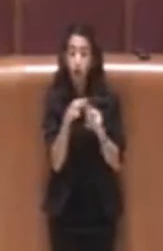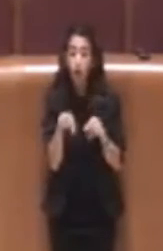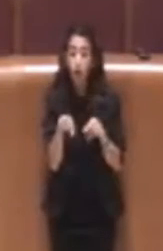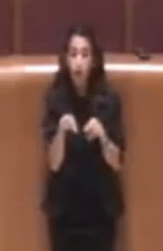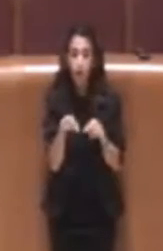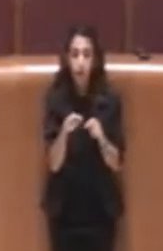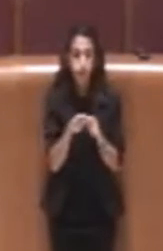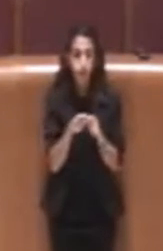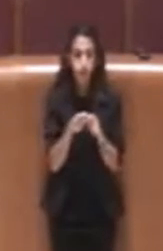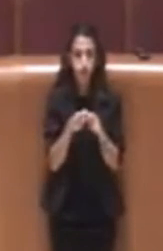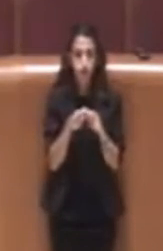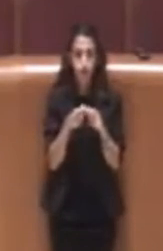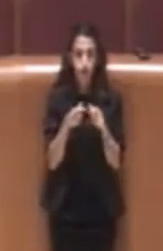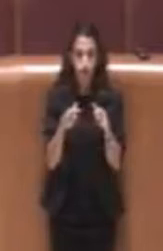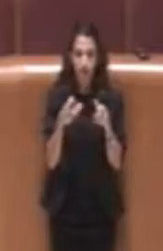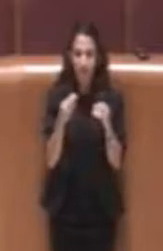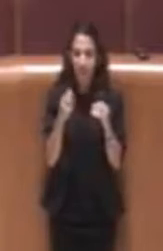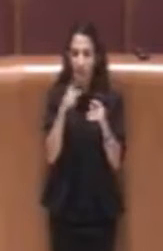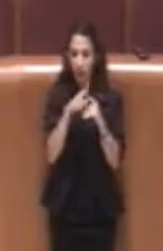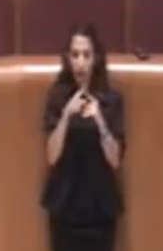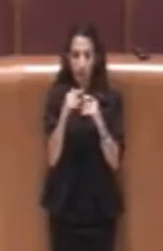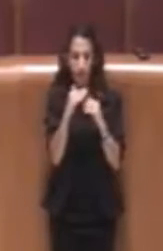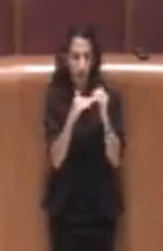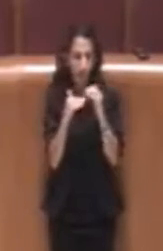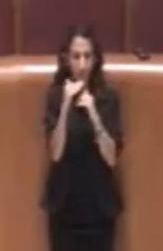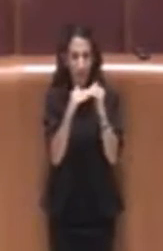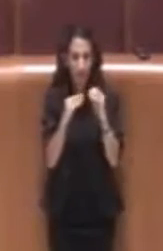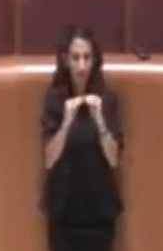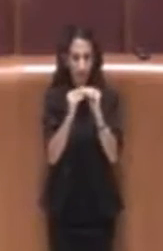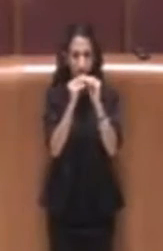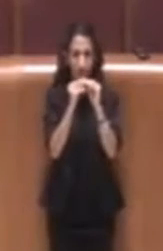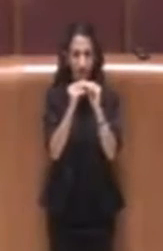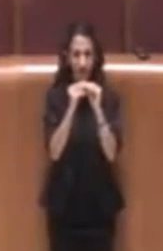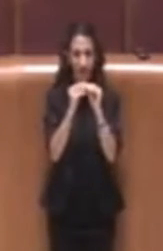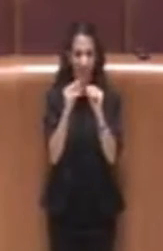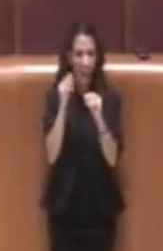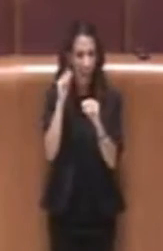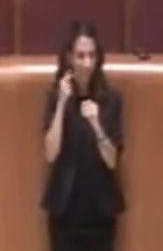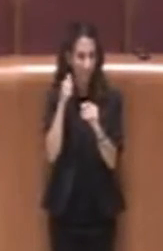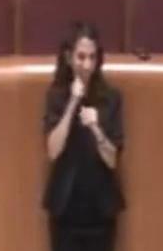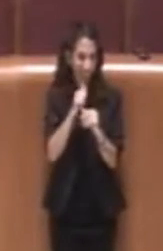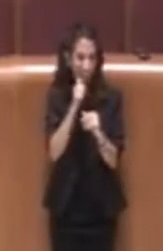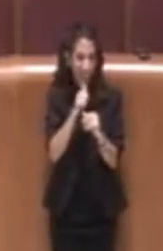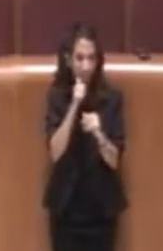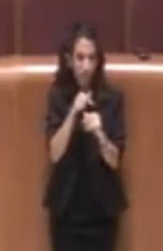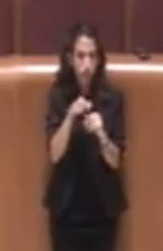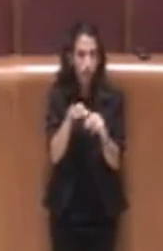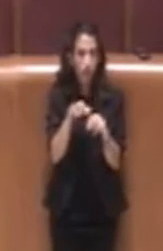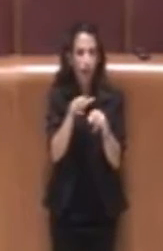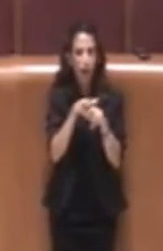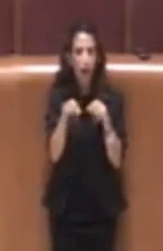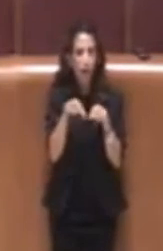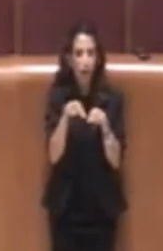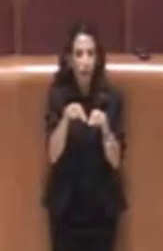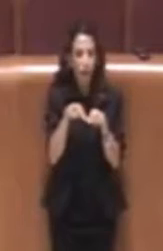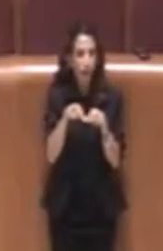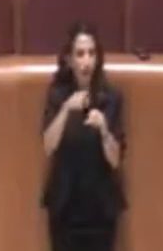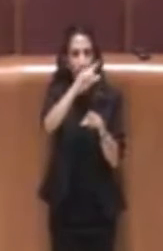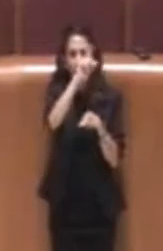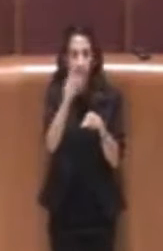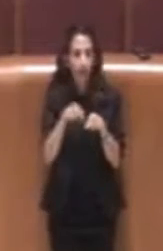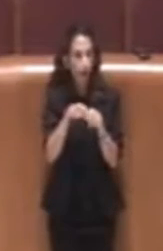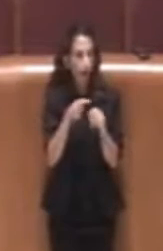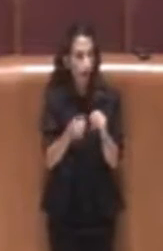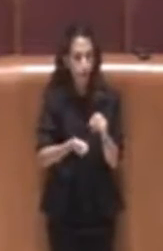incremento di superficie artificiale di quasi 75.000 ettari, è il comune italiano che più ha trasformato il suo